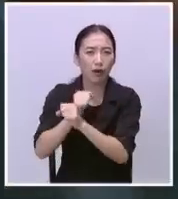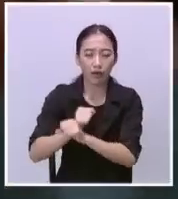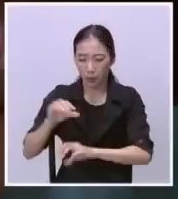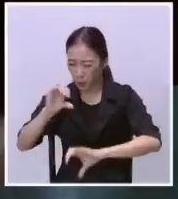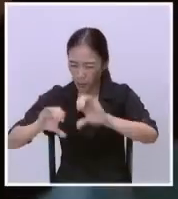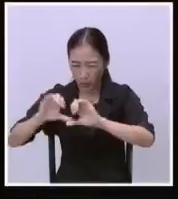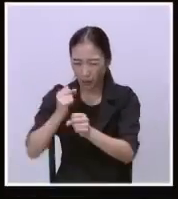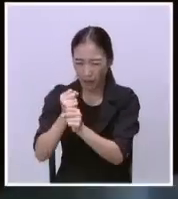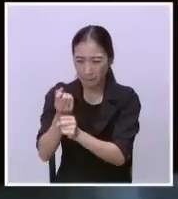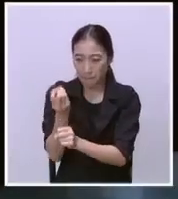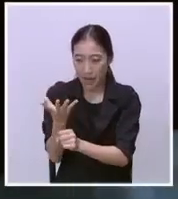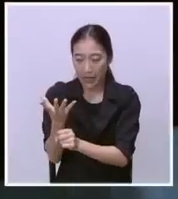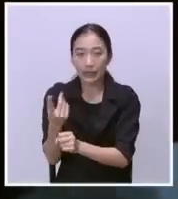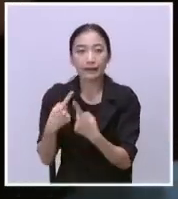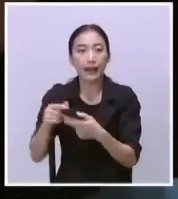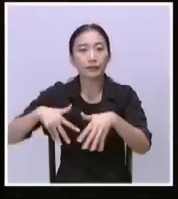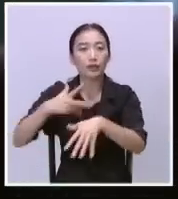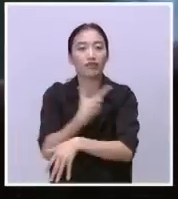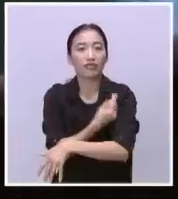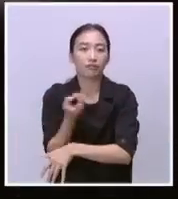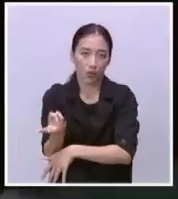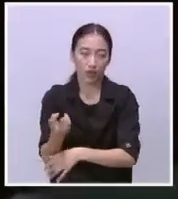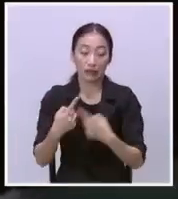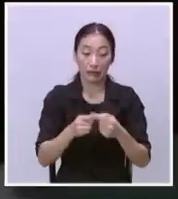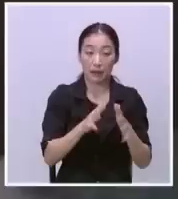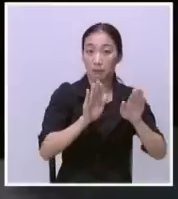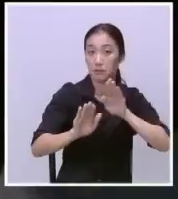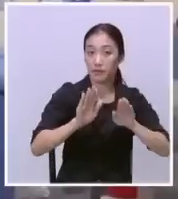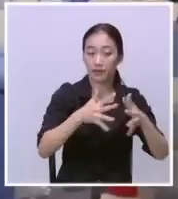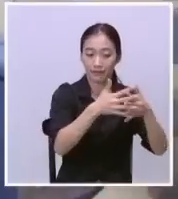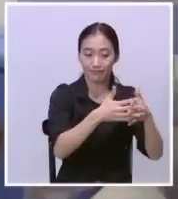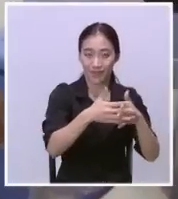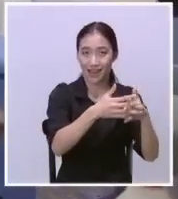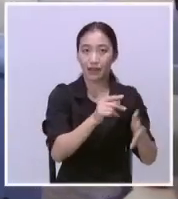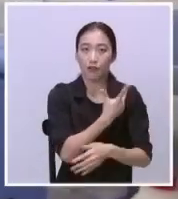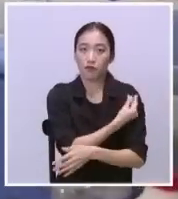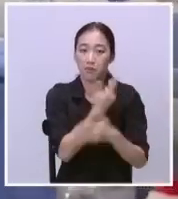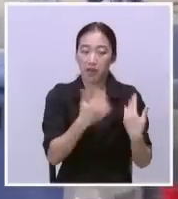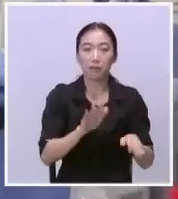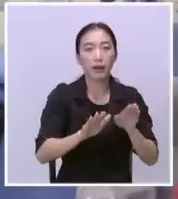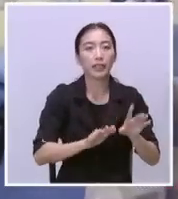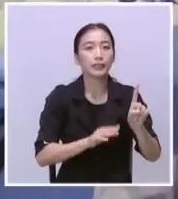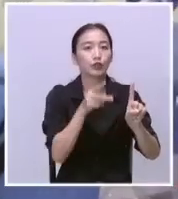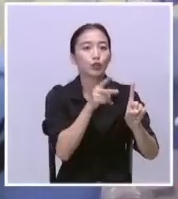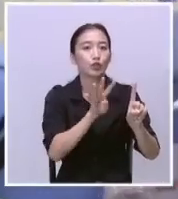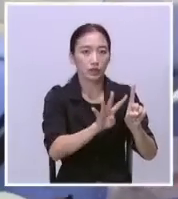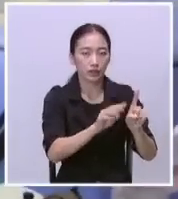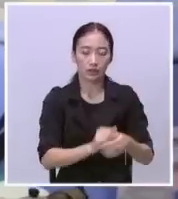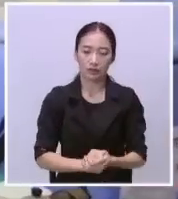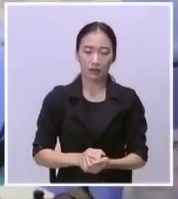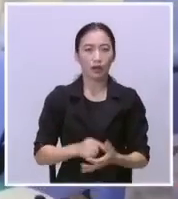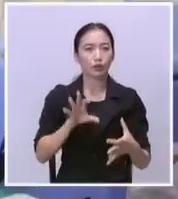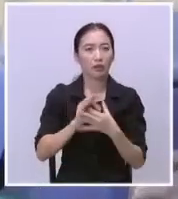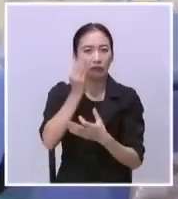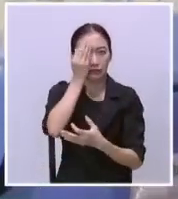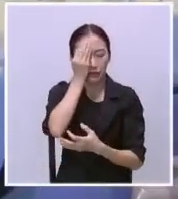หรัฐเนี่ยมีการฉีดวัคซีนให้กับประชากรไปแล้วราว1ใน4ของประเทศอิสราเอลไม่ต้องไปพูดถึงเลยนะคะฉีดวัคซีนจนเกินภา